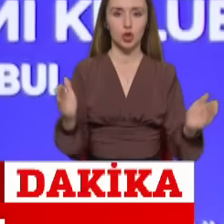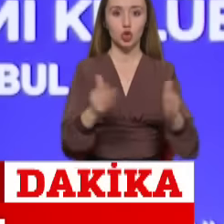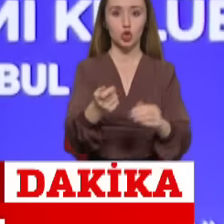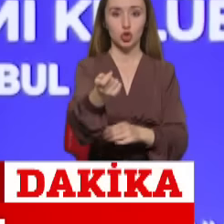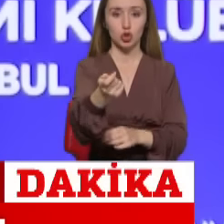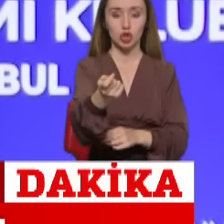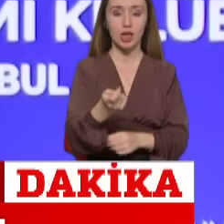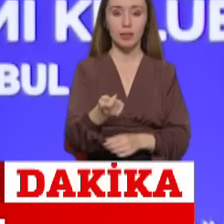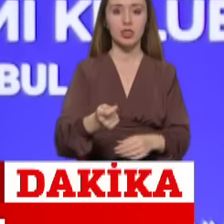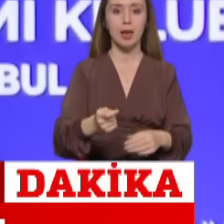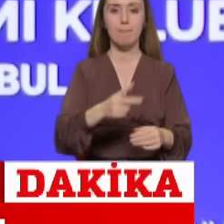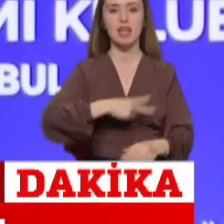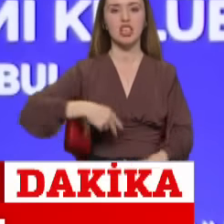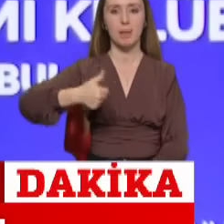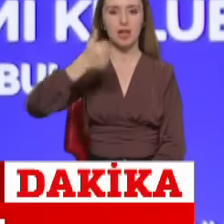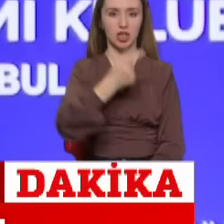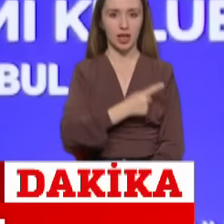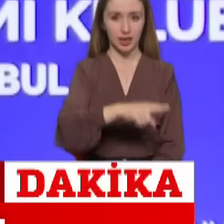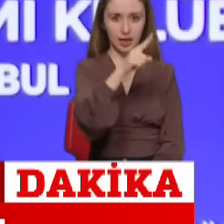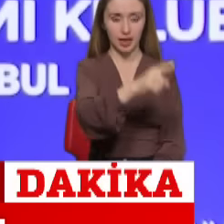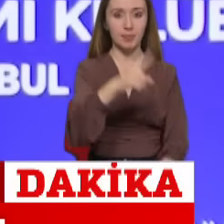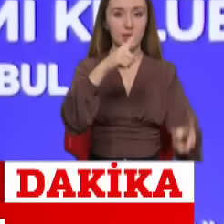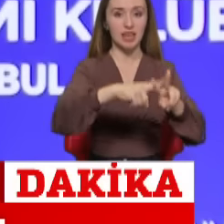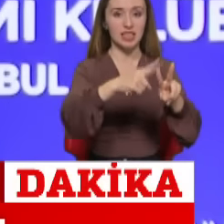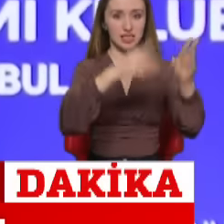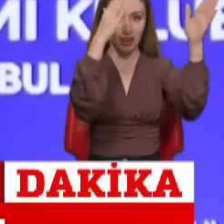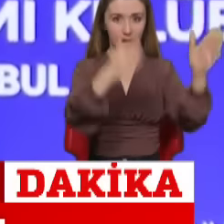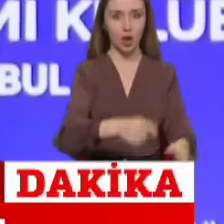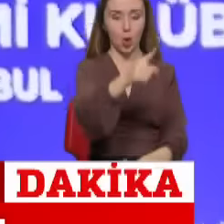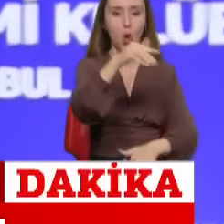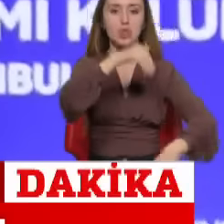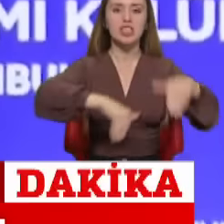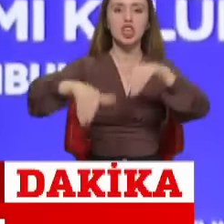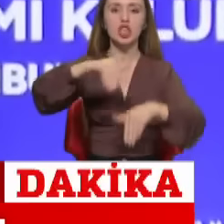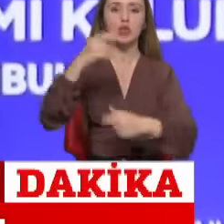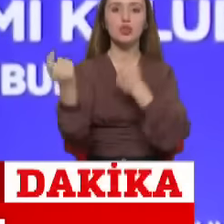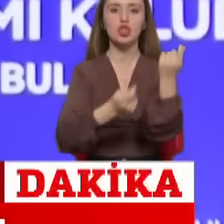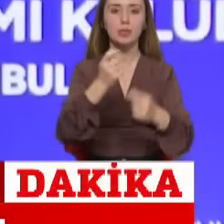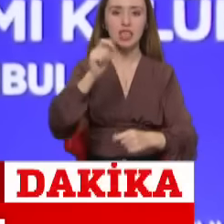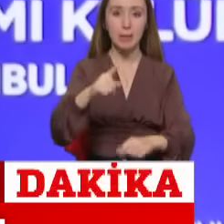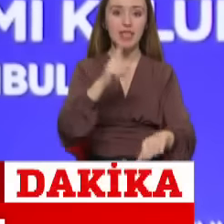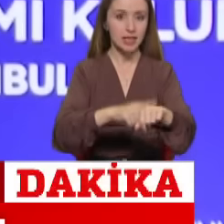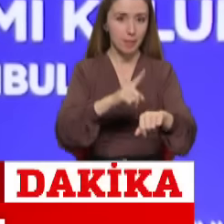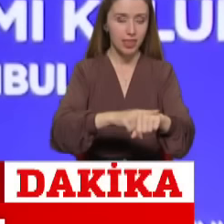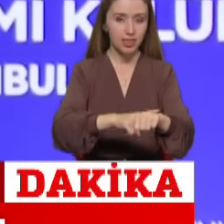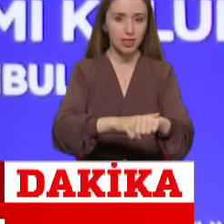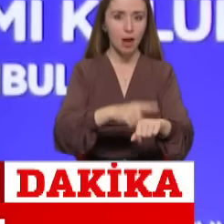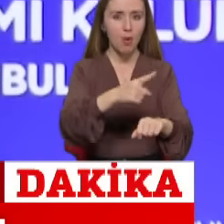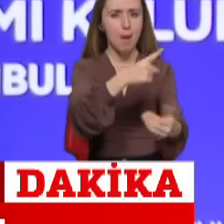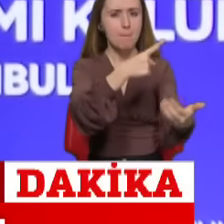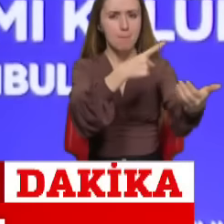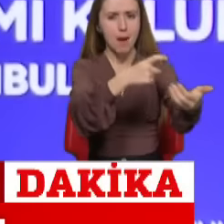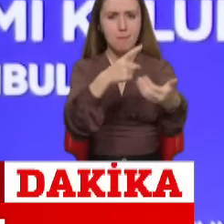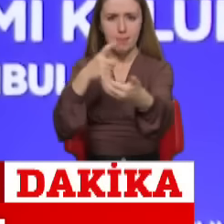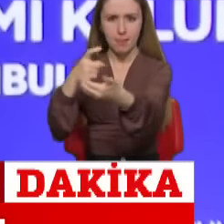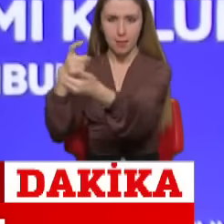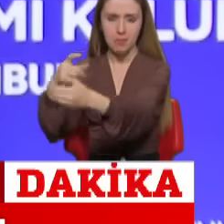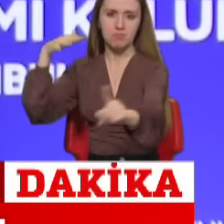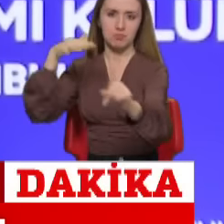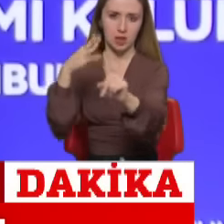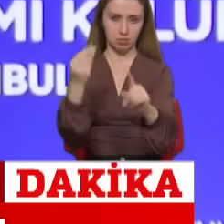Küçükçekmece Belediye Başkan Adayımız Aziz Yeniay'ın seçim çalışması yaptığı sırada uzun namlulu silahlarla